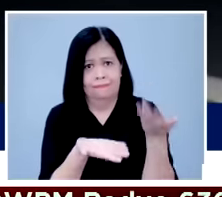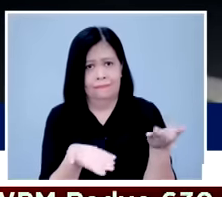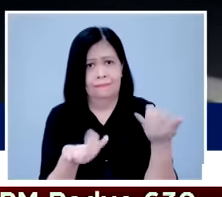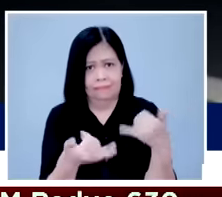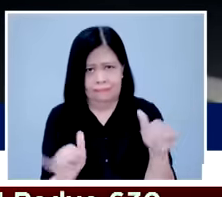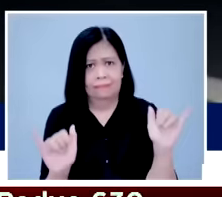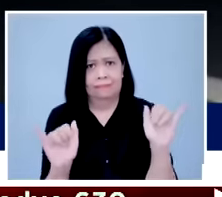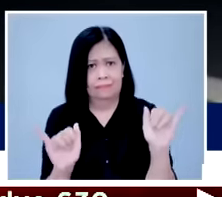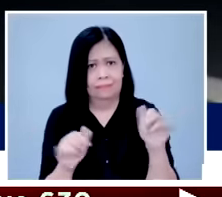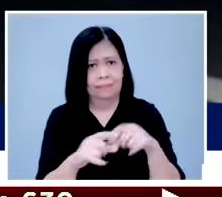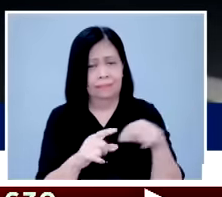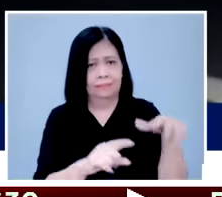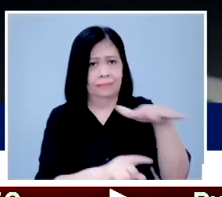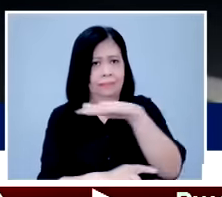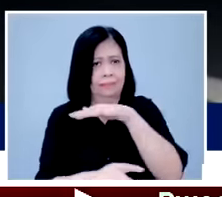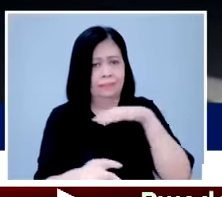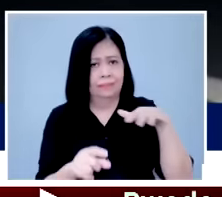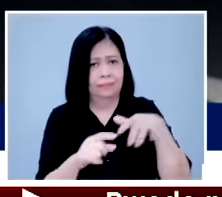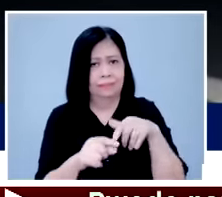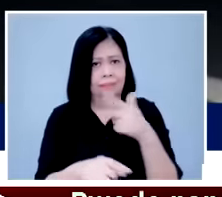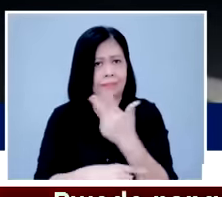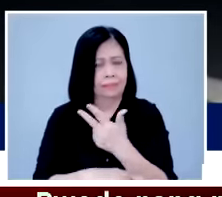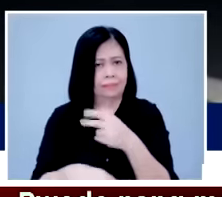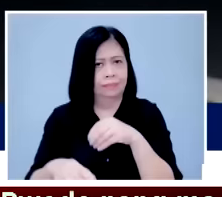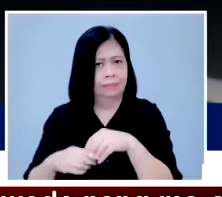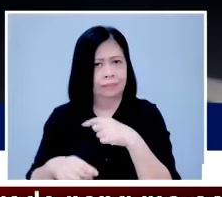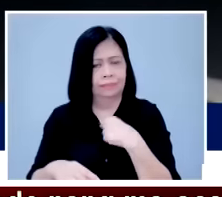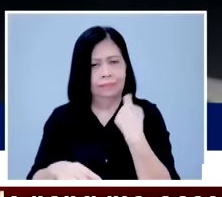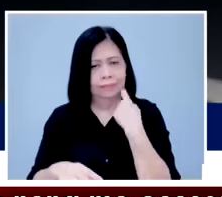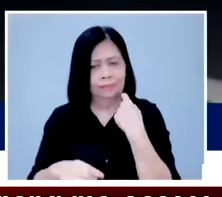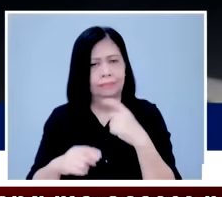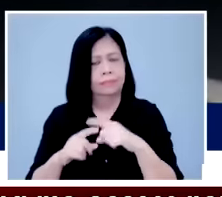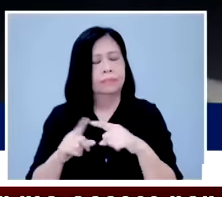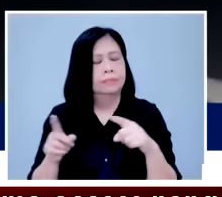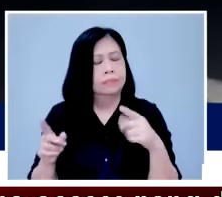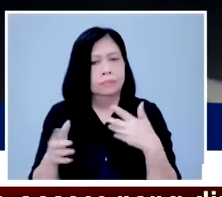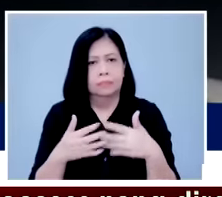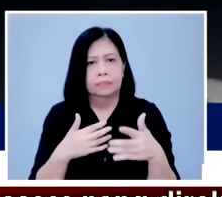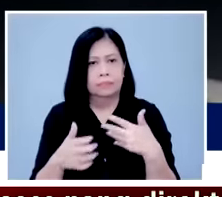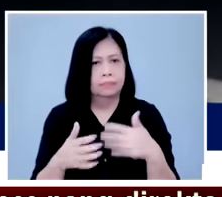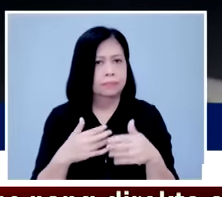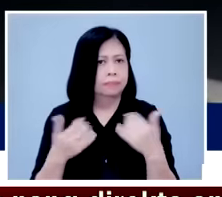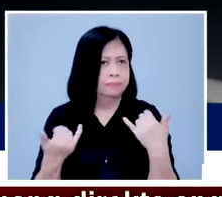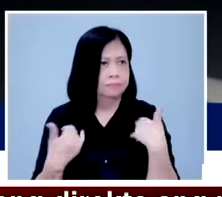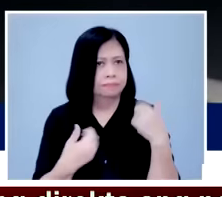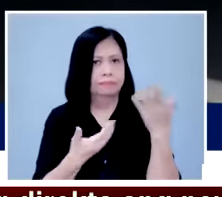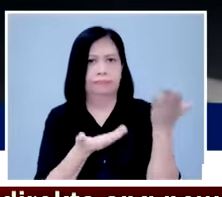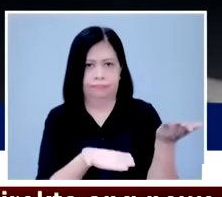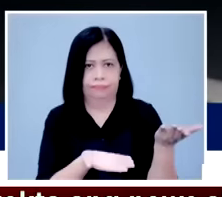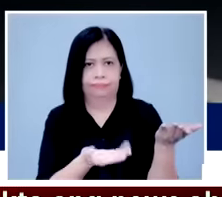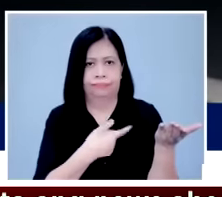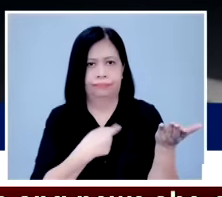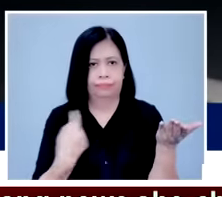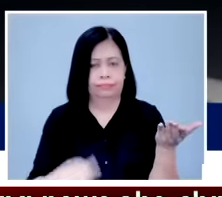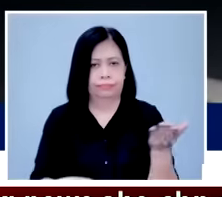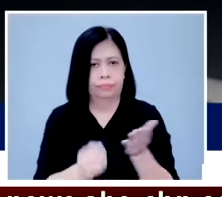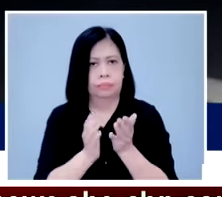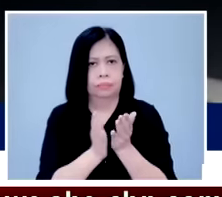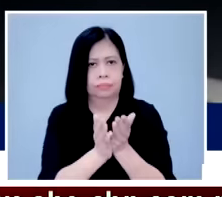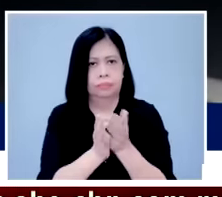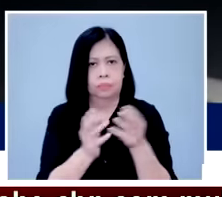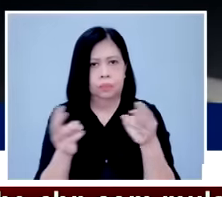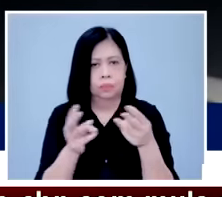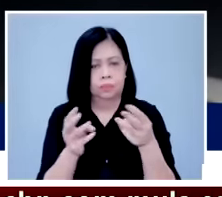sila sa paligid ng tatlong barkong ating nabanggit. Pero sa kabila niyan, Karen, kahit na may presensya ng mga Chinese warships, ay hindi